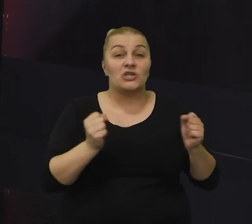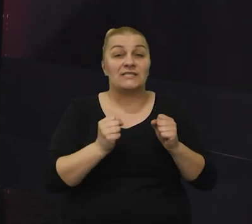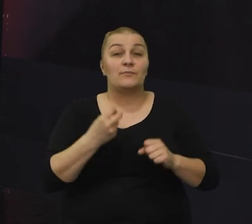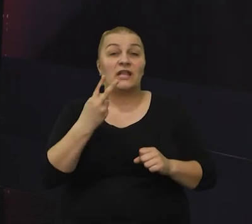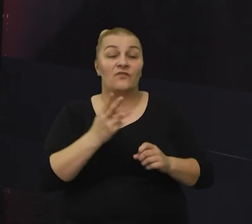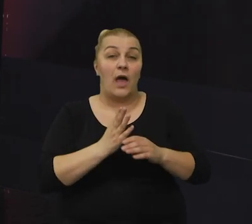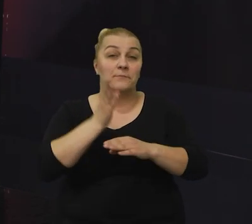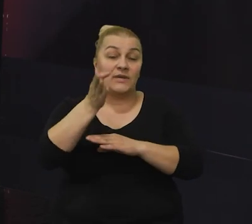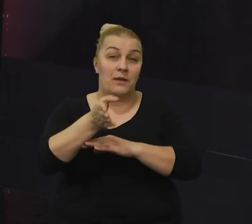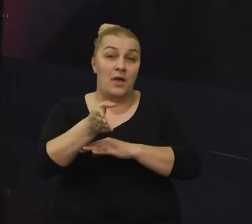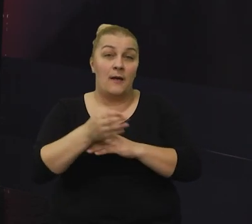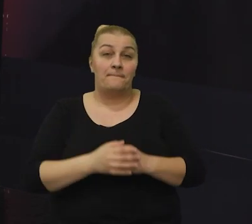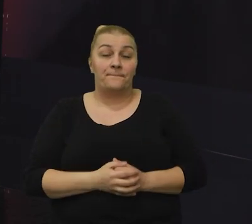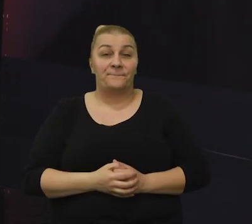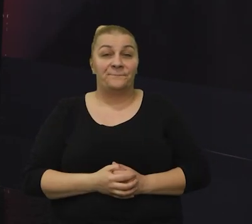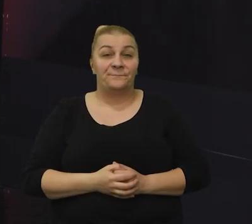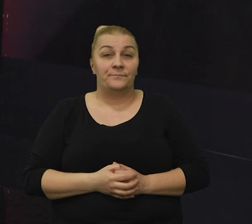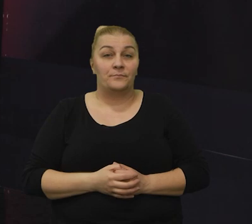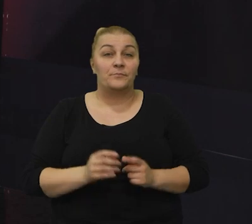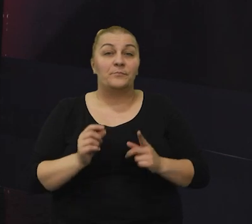Zima 2 prema Prevoj